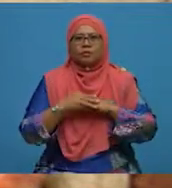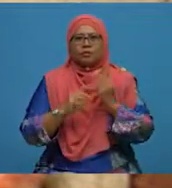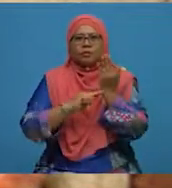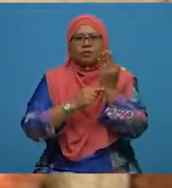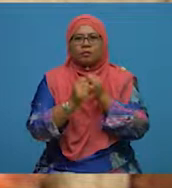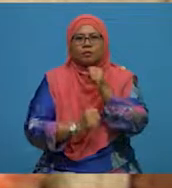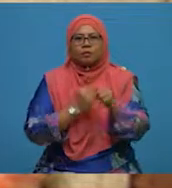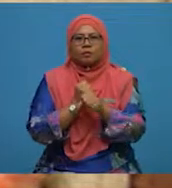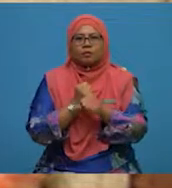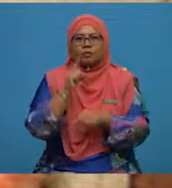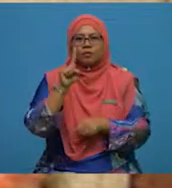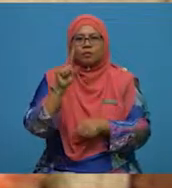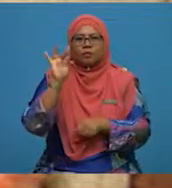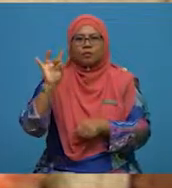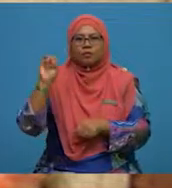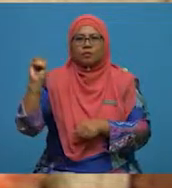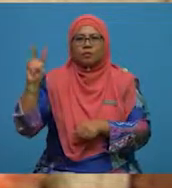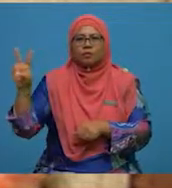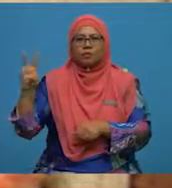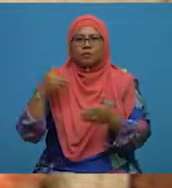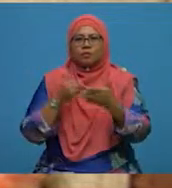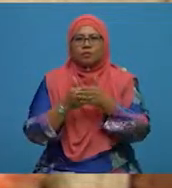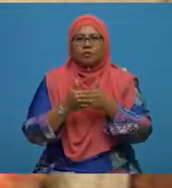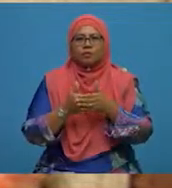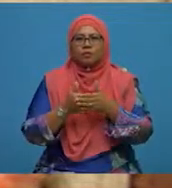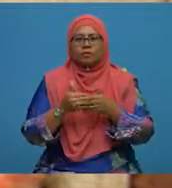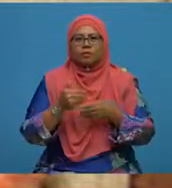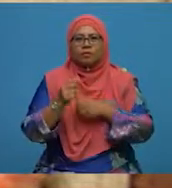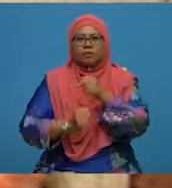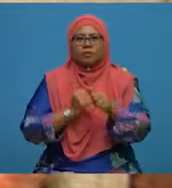tahun 1802 hingga tahun